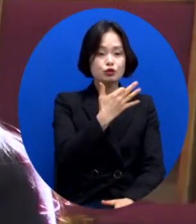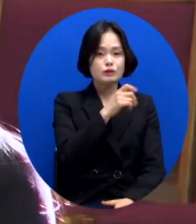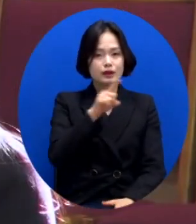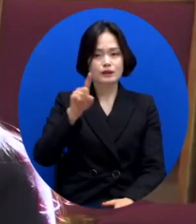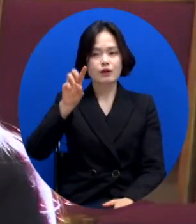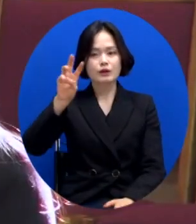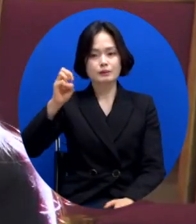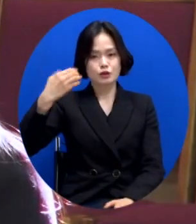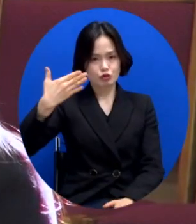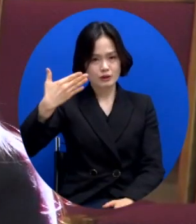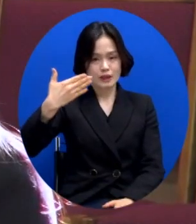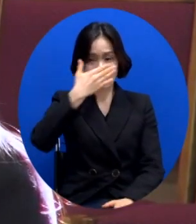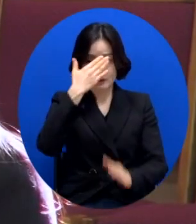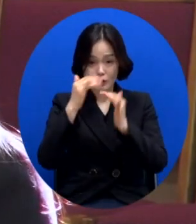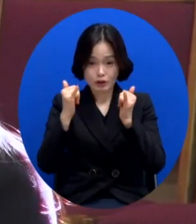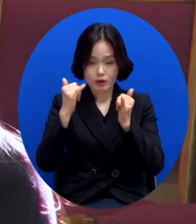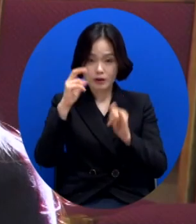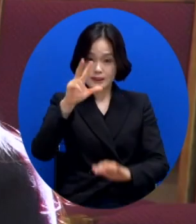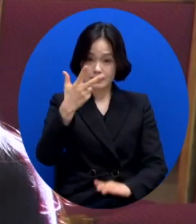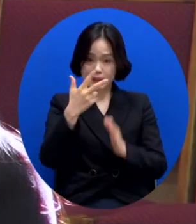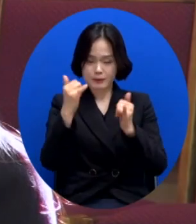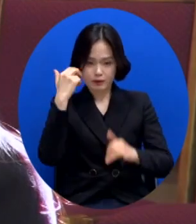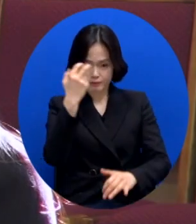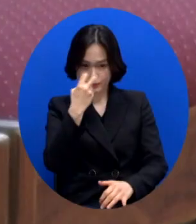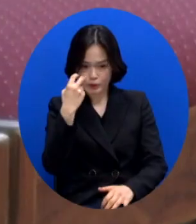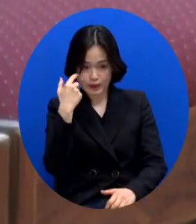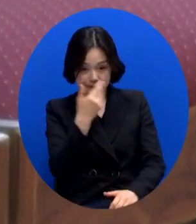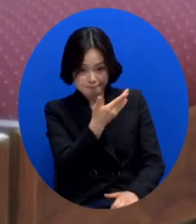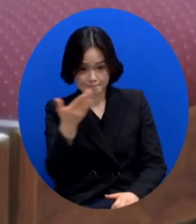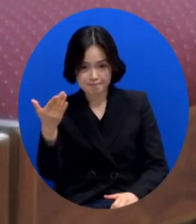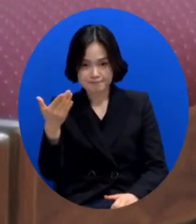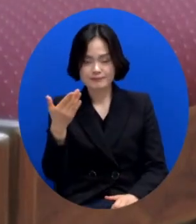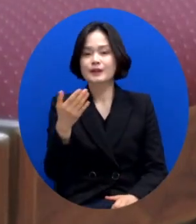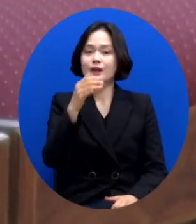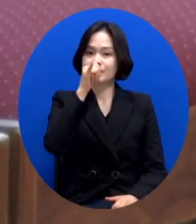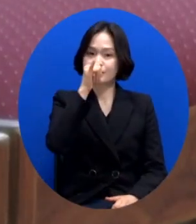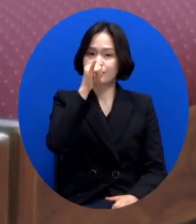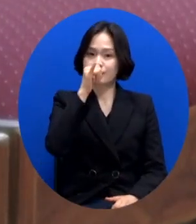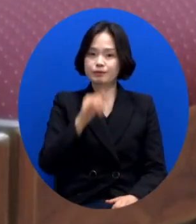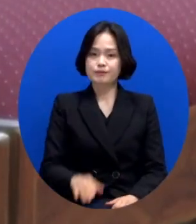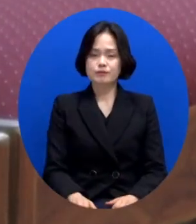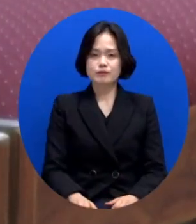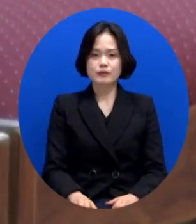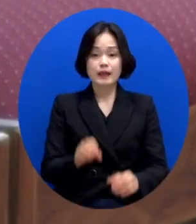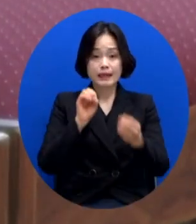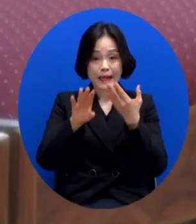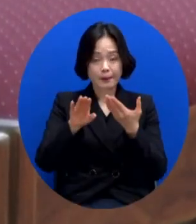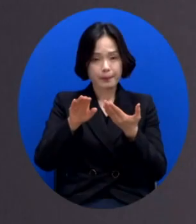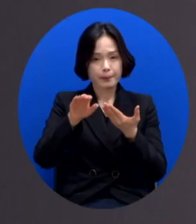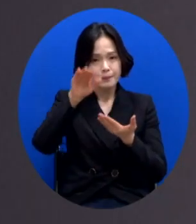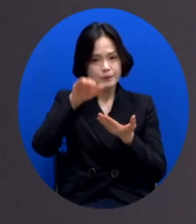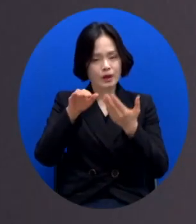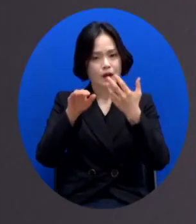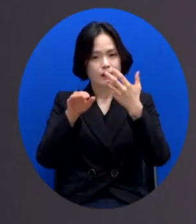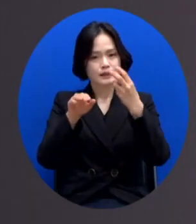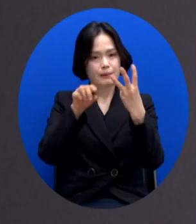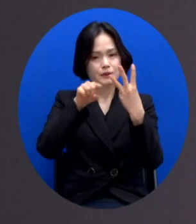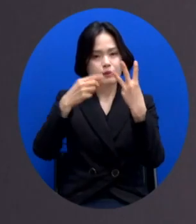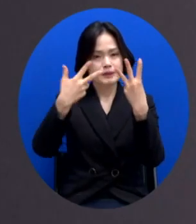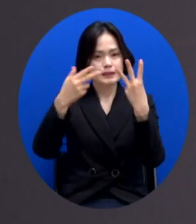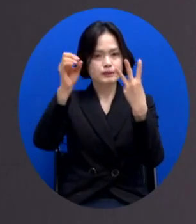700명을 대상으로 온라인 패널 조사로 실시했으며 95% 신뢰 수준의 오차 범위는 스트 라스 -